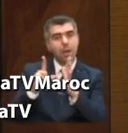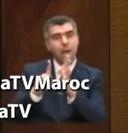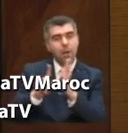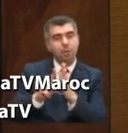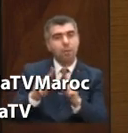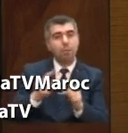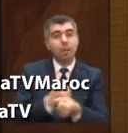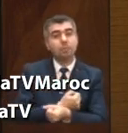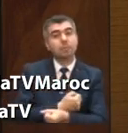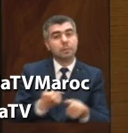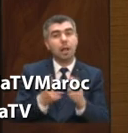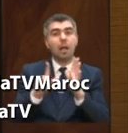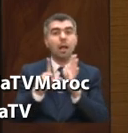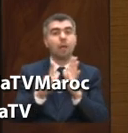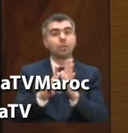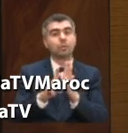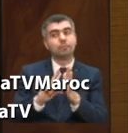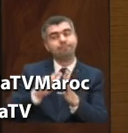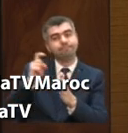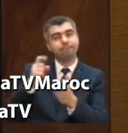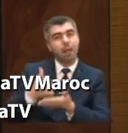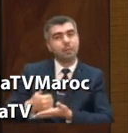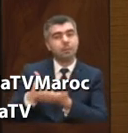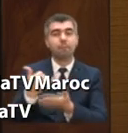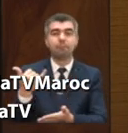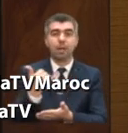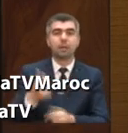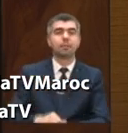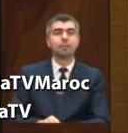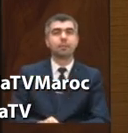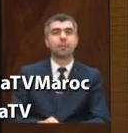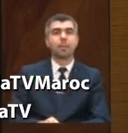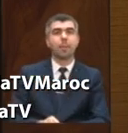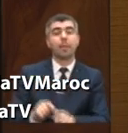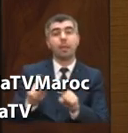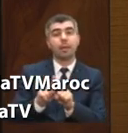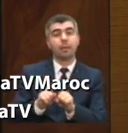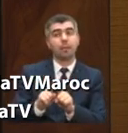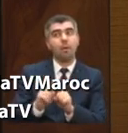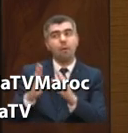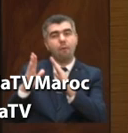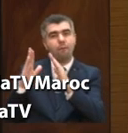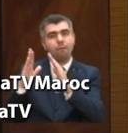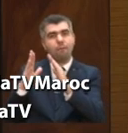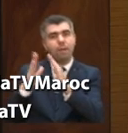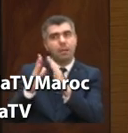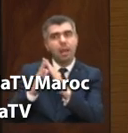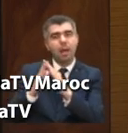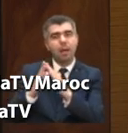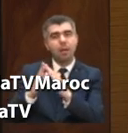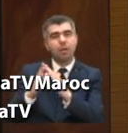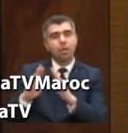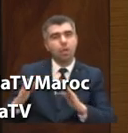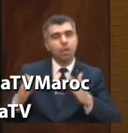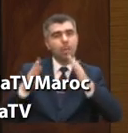عن البطالة. سادسا، لا بد من استحضار ساكنة العالم القروي والمناطق الجبلية وخاصة الفلاحين ومربي